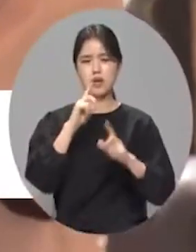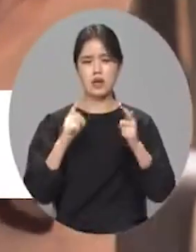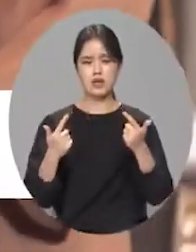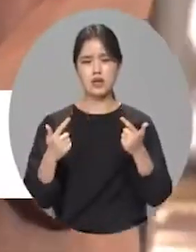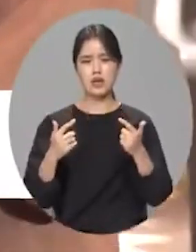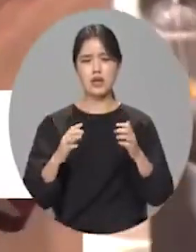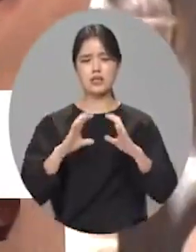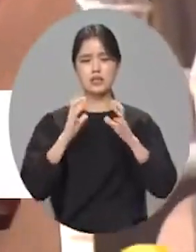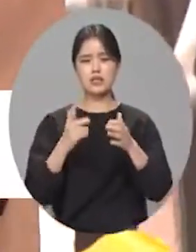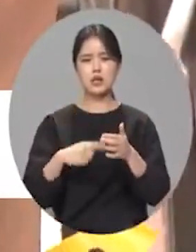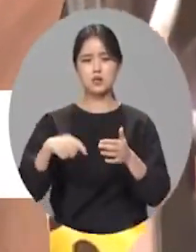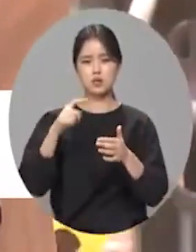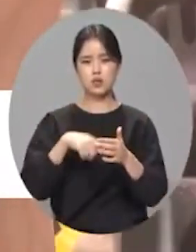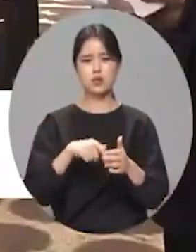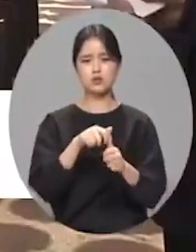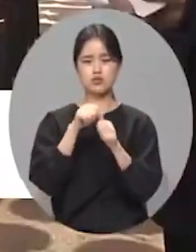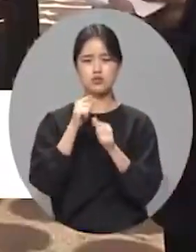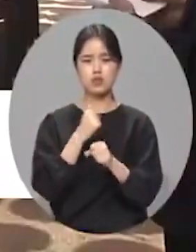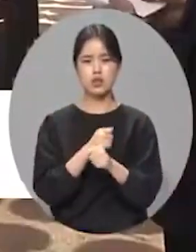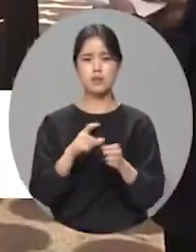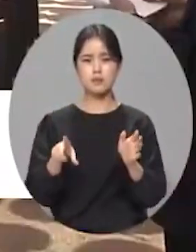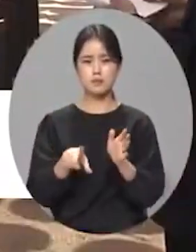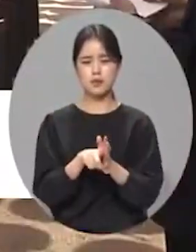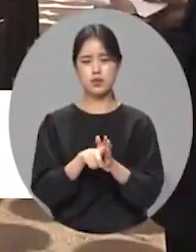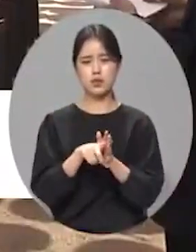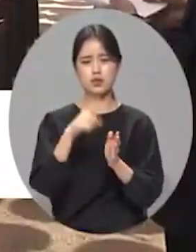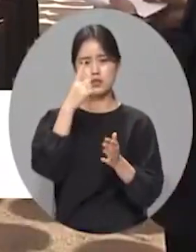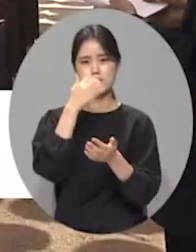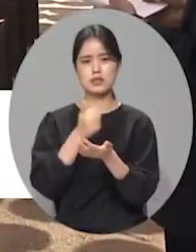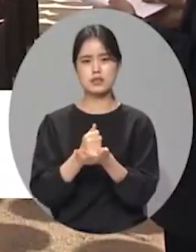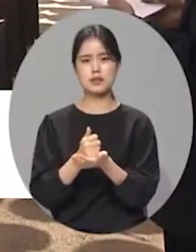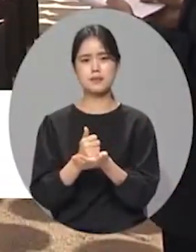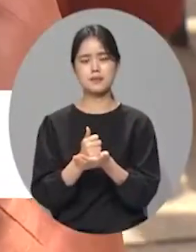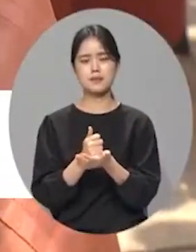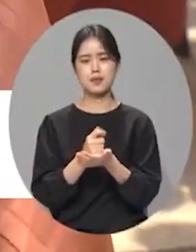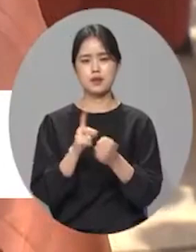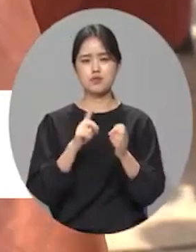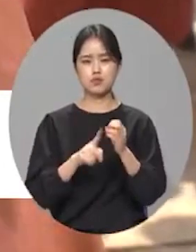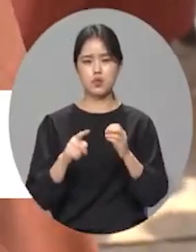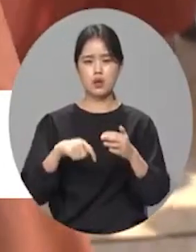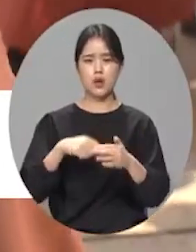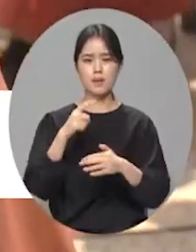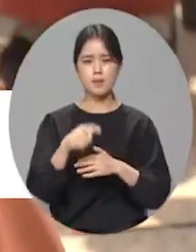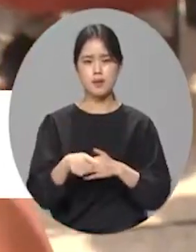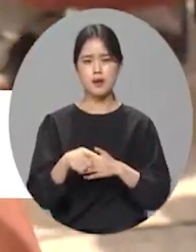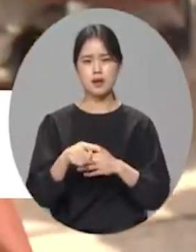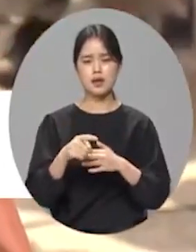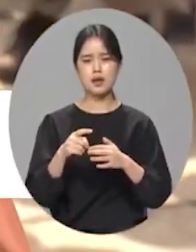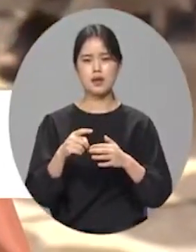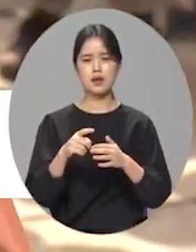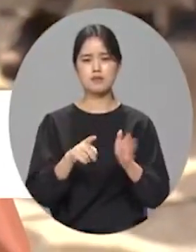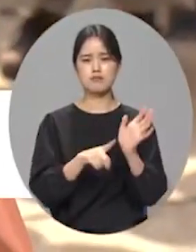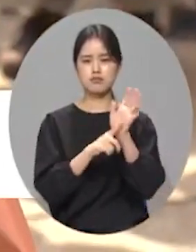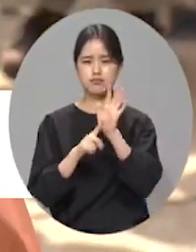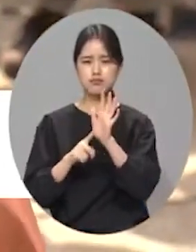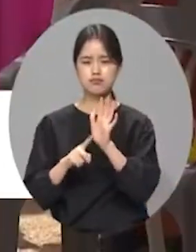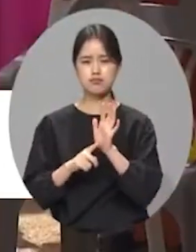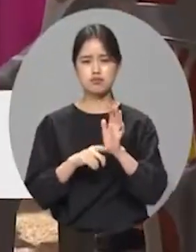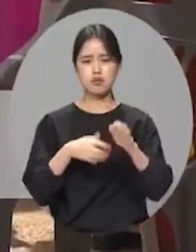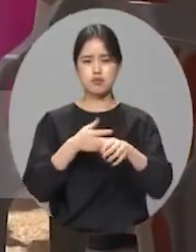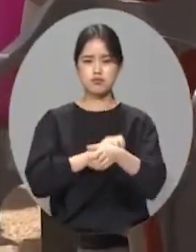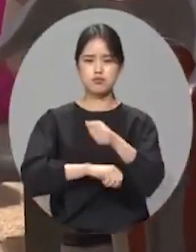속에서 중생을 구제해야 한다고 믿었던 월주 스님. 불교계 안팎에서 목소리를 내는데 주저함이